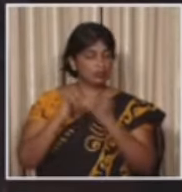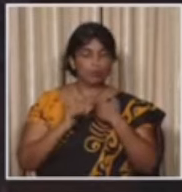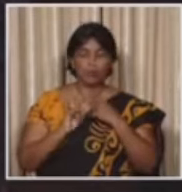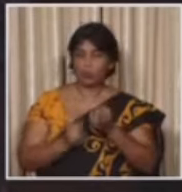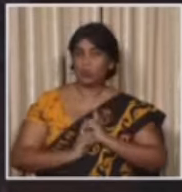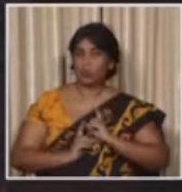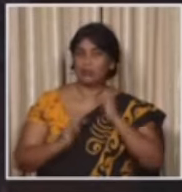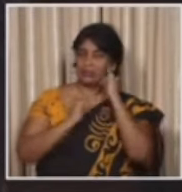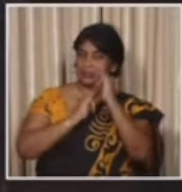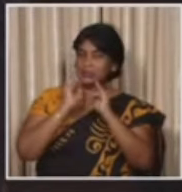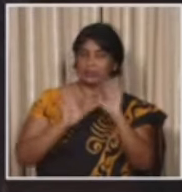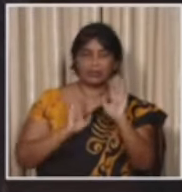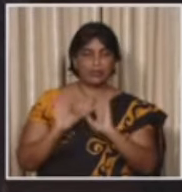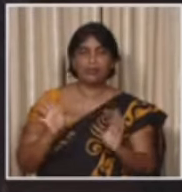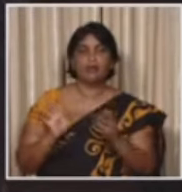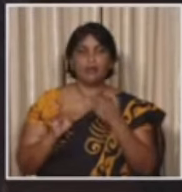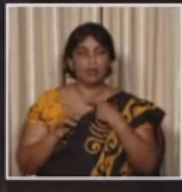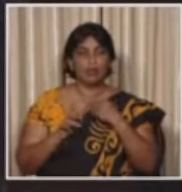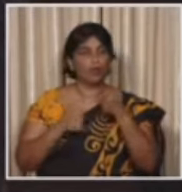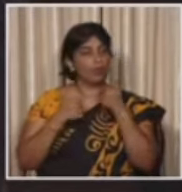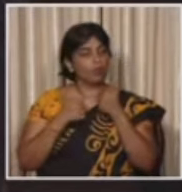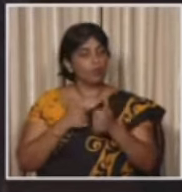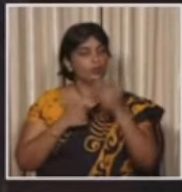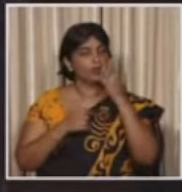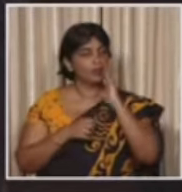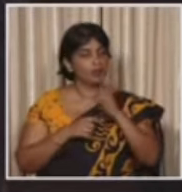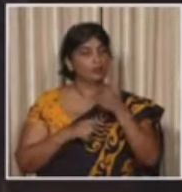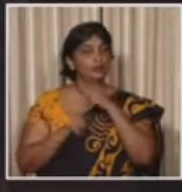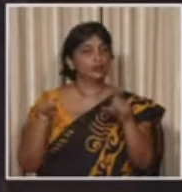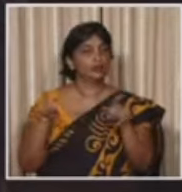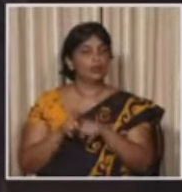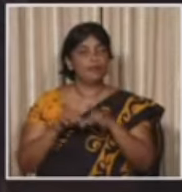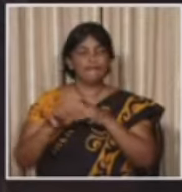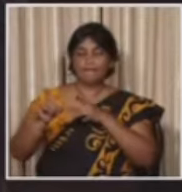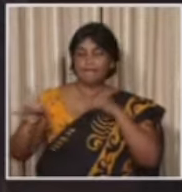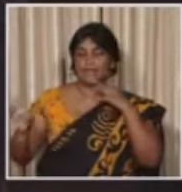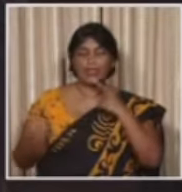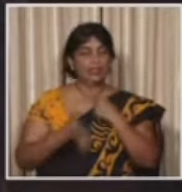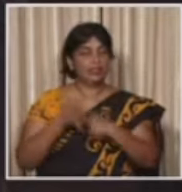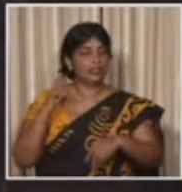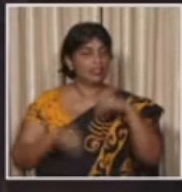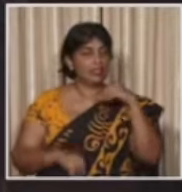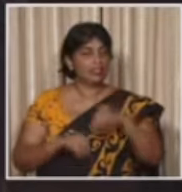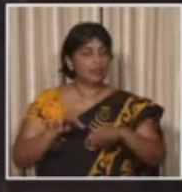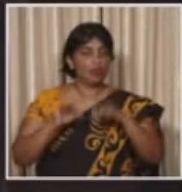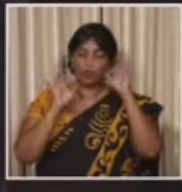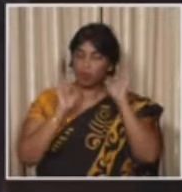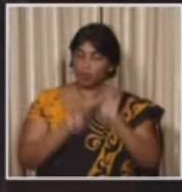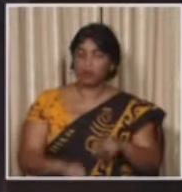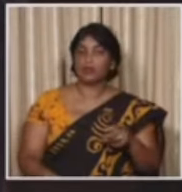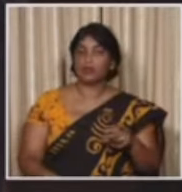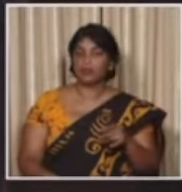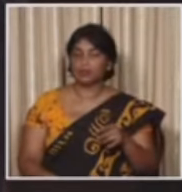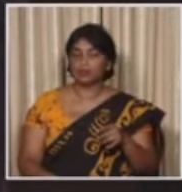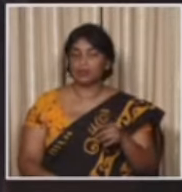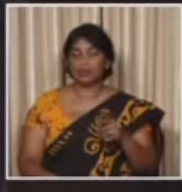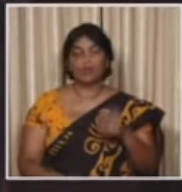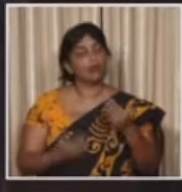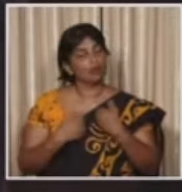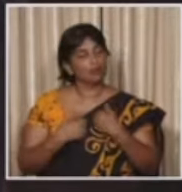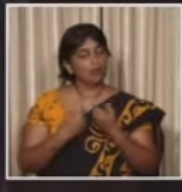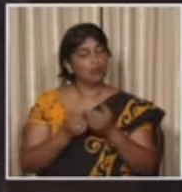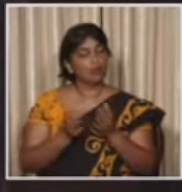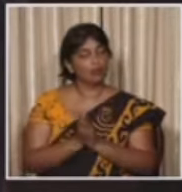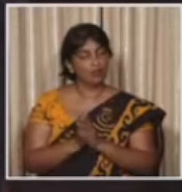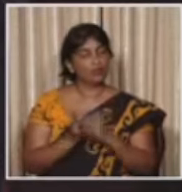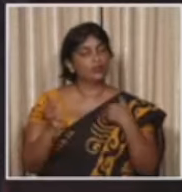නැතුව අර සුපුරුදු සම්ප්‍රදානුකූල ගෝත්‍රික දේශපාලන ක්‍රමයේ අනුගමනය කරන්නේ නැතුව අපිත් අපේ පංගුව